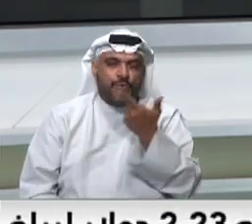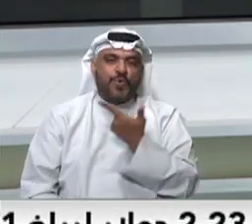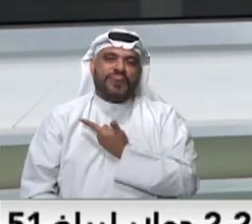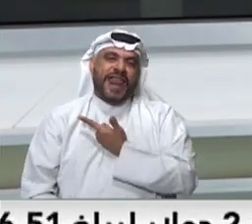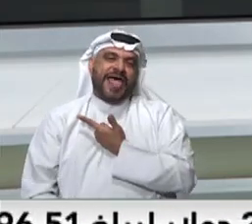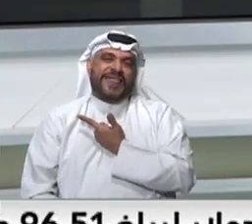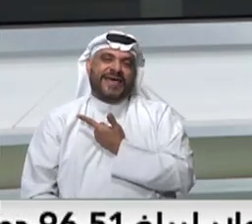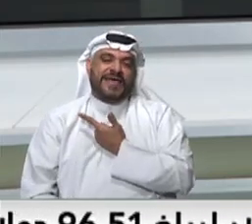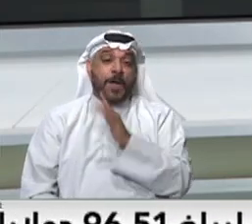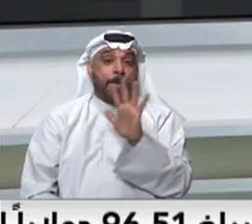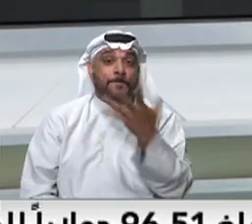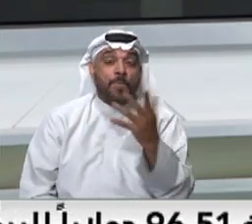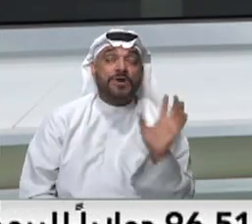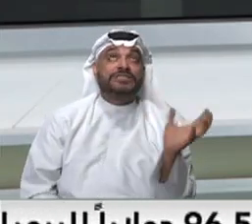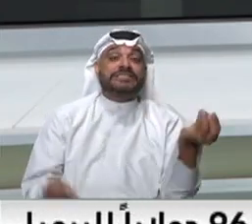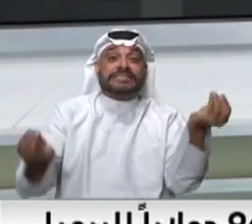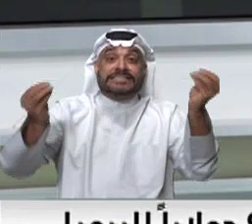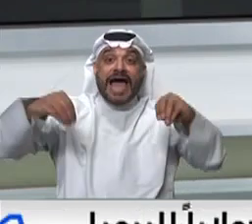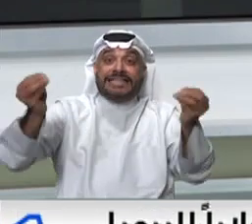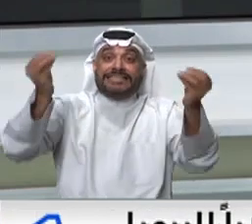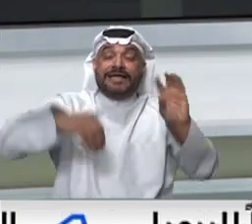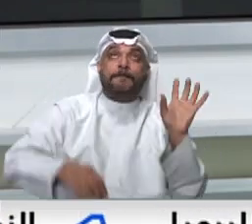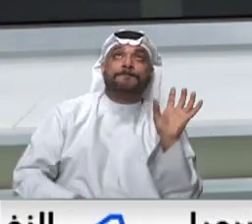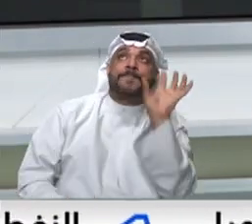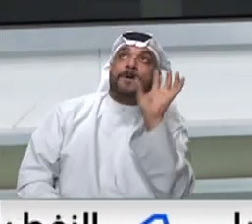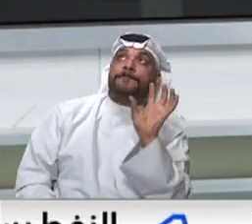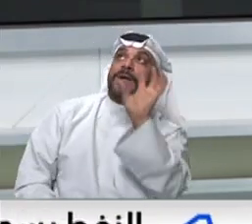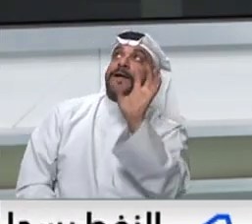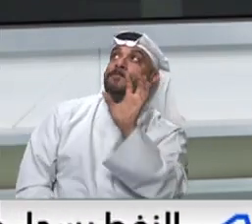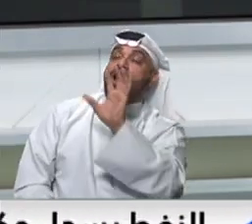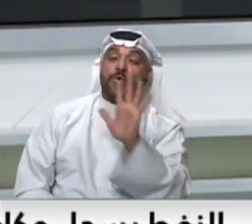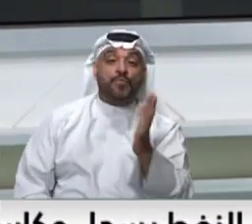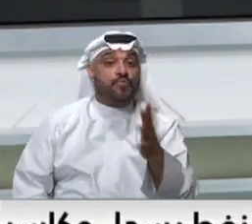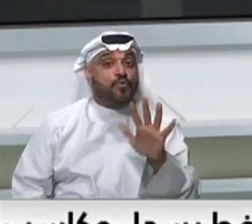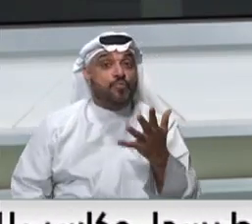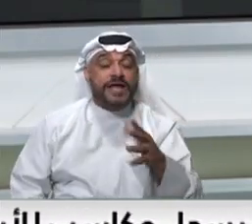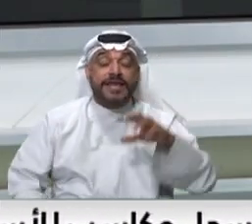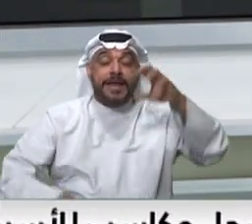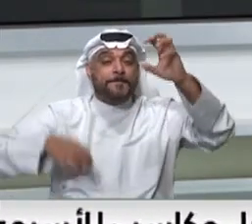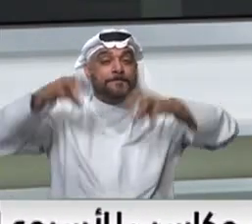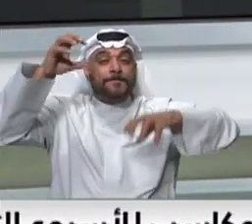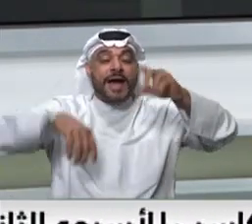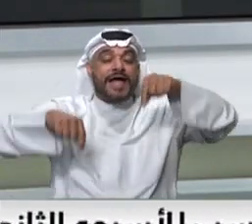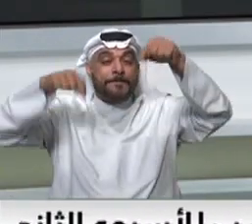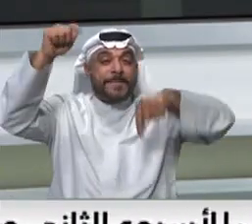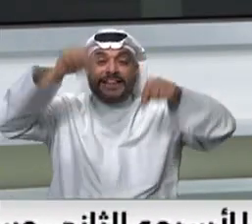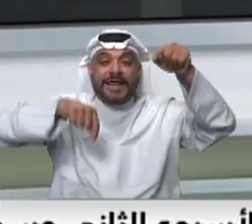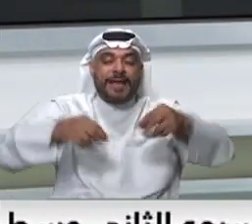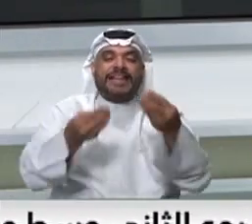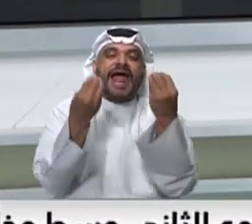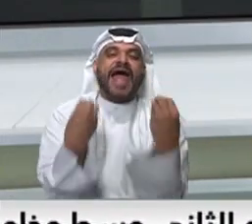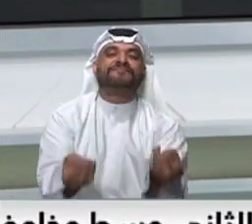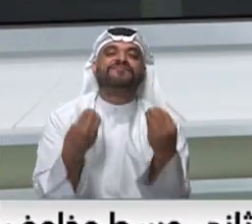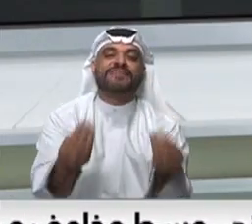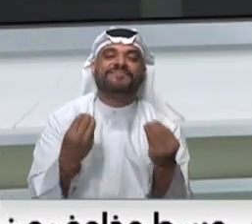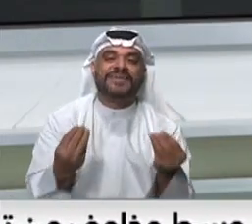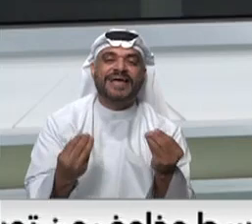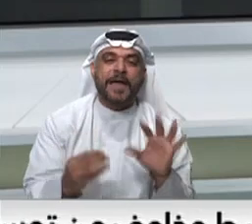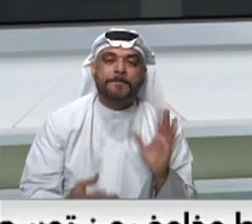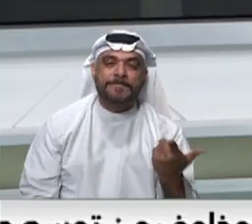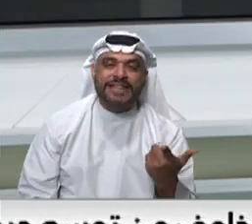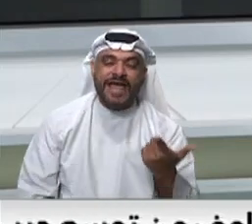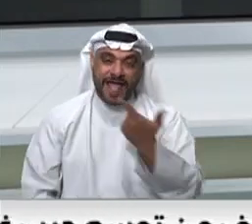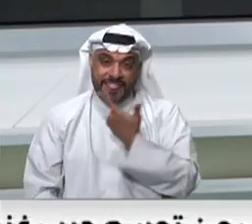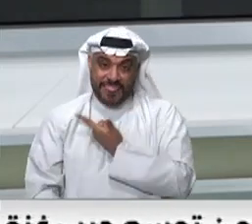الشرقية، وتبدأ كميات السحب تزيد تدريجيا مع فرص لأمطار خفيفة متفرقة على بعض المناطق خاصة في